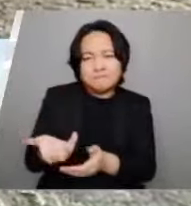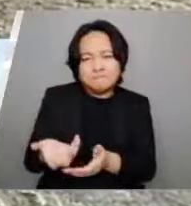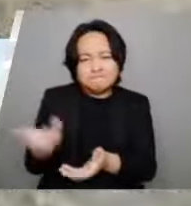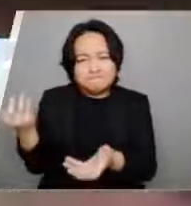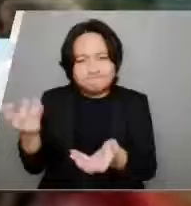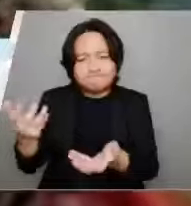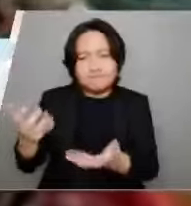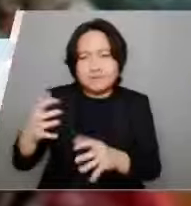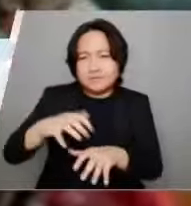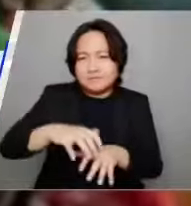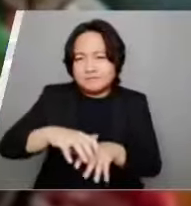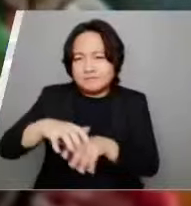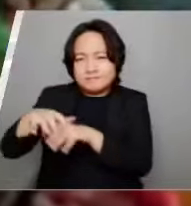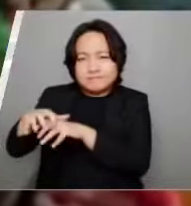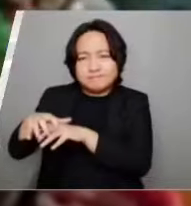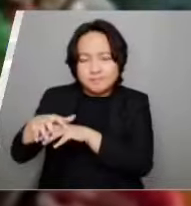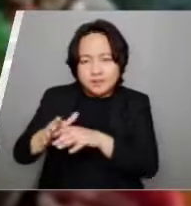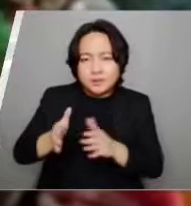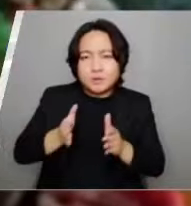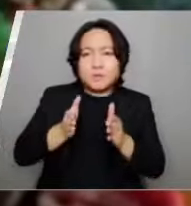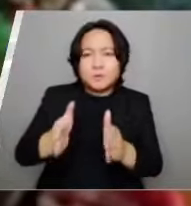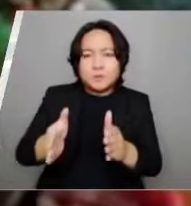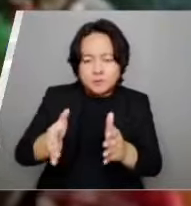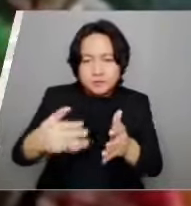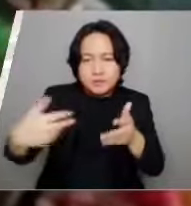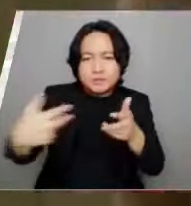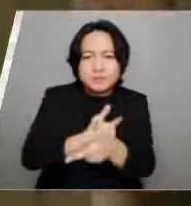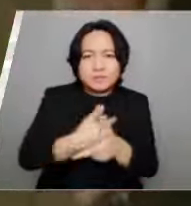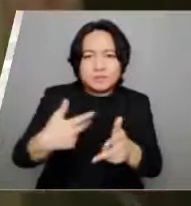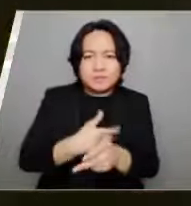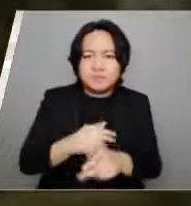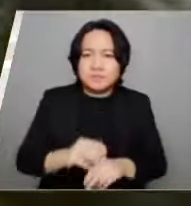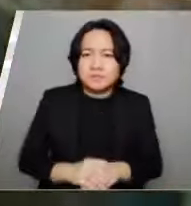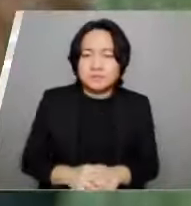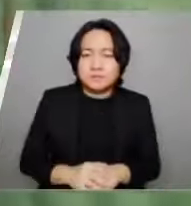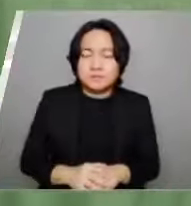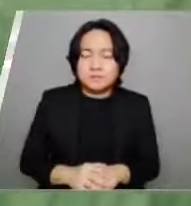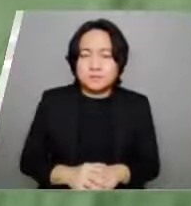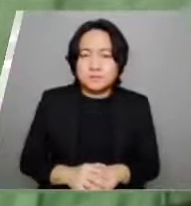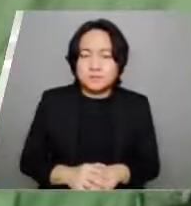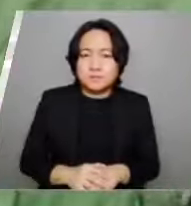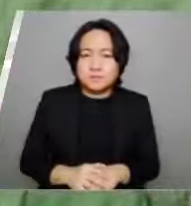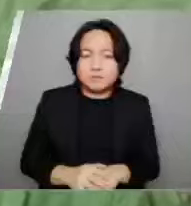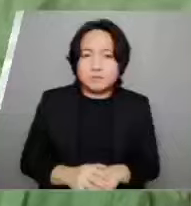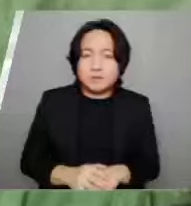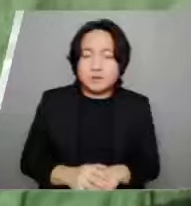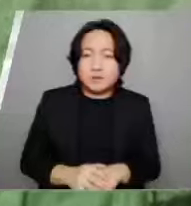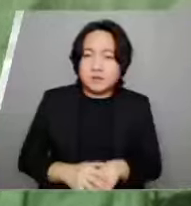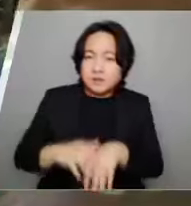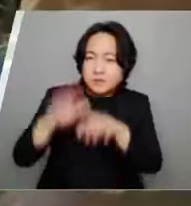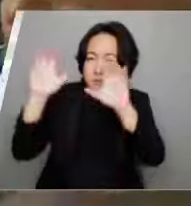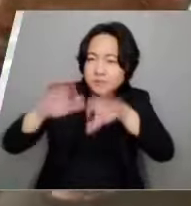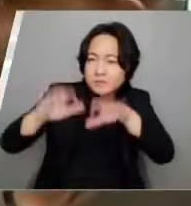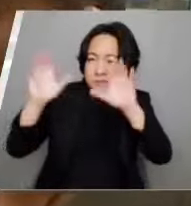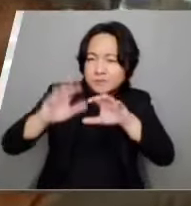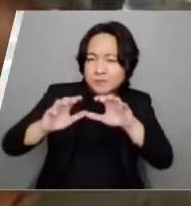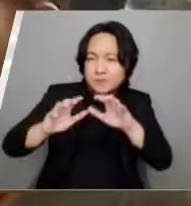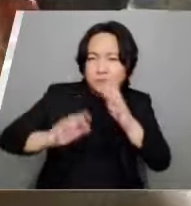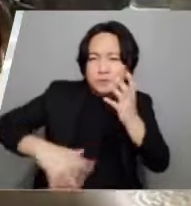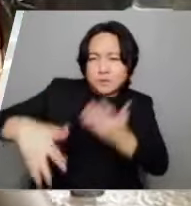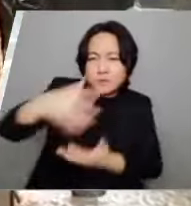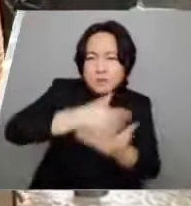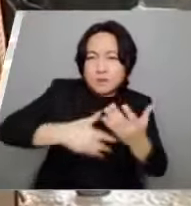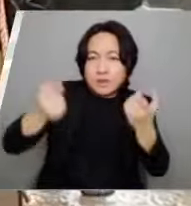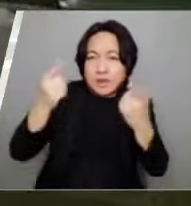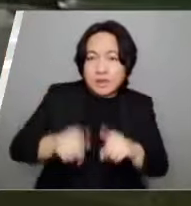kalsada. Dahil sa bagyo, kumonti ang mga dumarating na gulay sa trading post sa La Trinidad Benguet. Ang